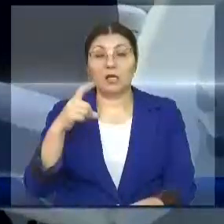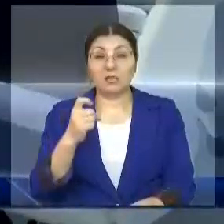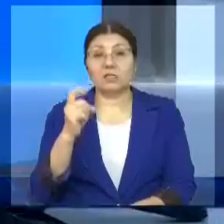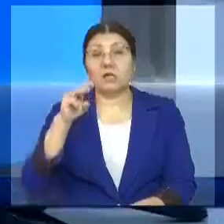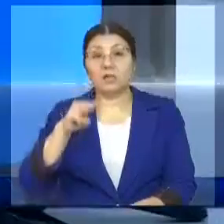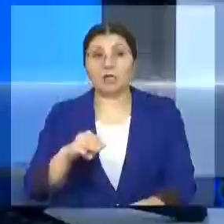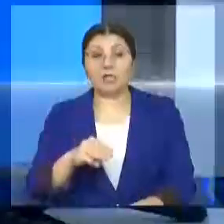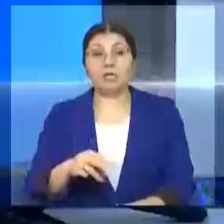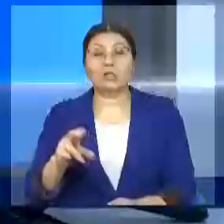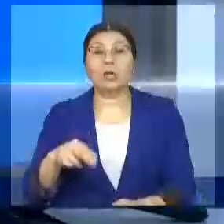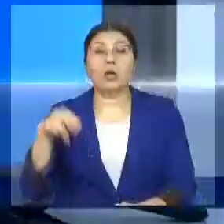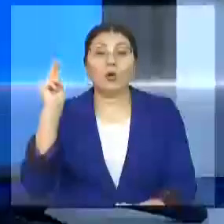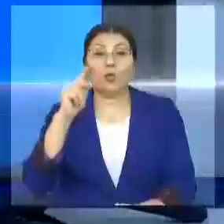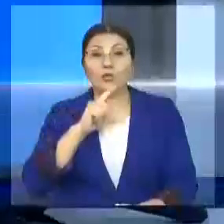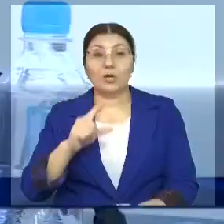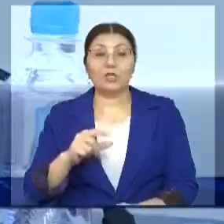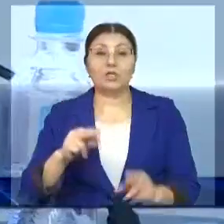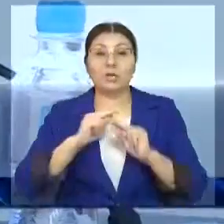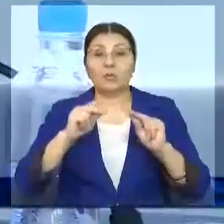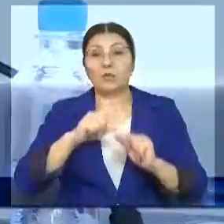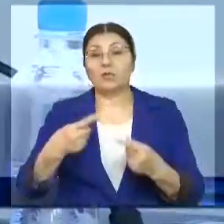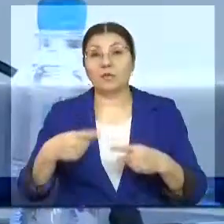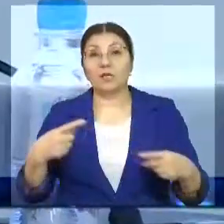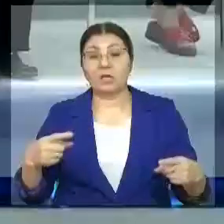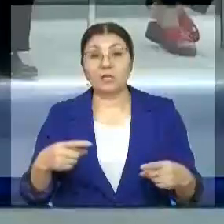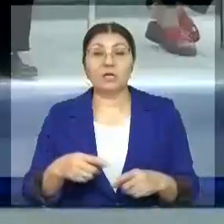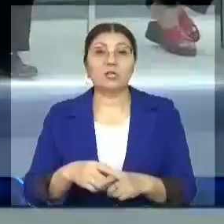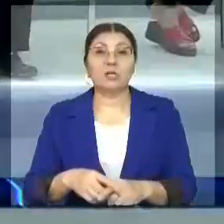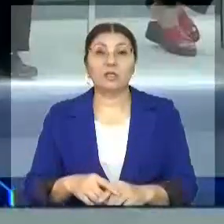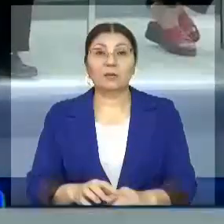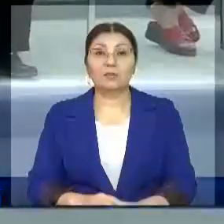и педагогов различных учебных заведений. Николай Сырбов, Дожан Жасуланов, телеканал Актобе.